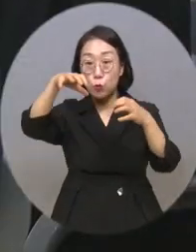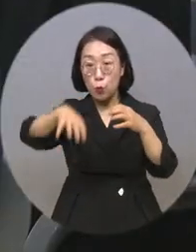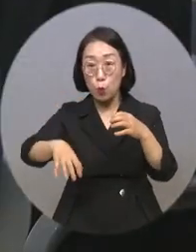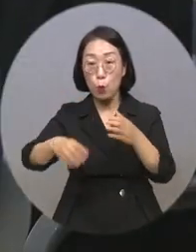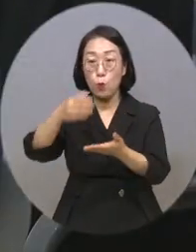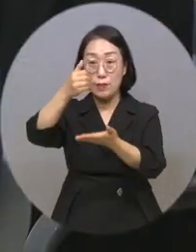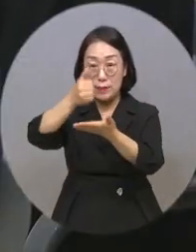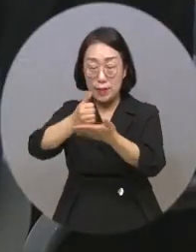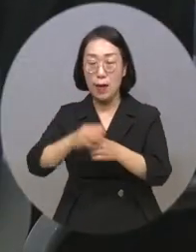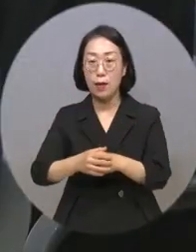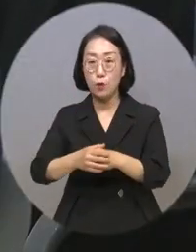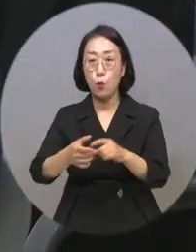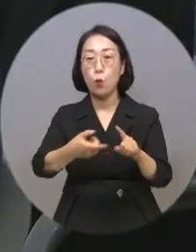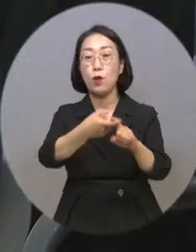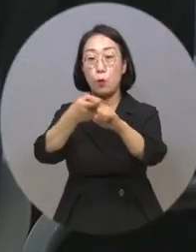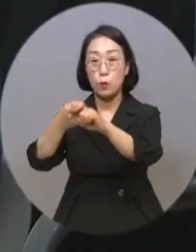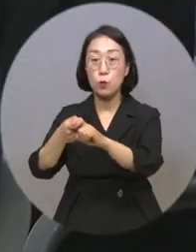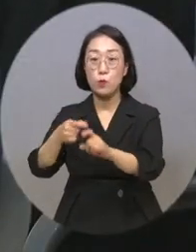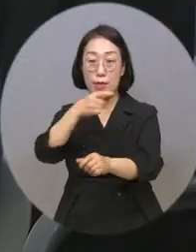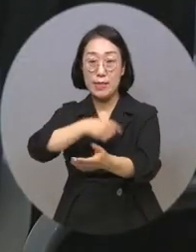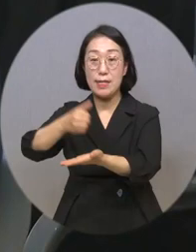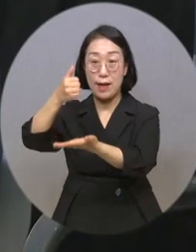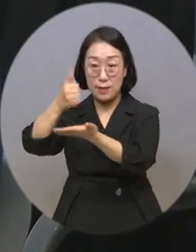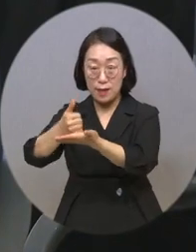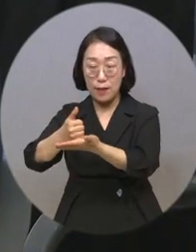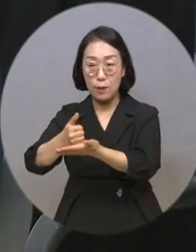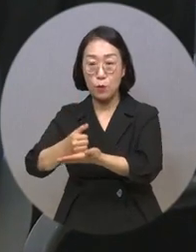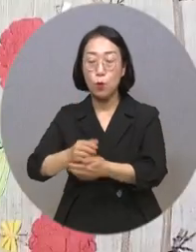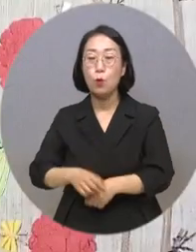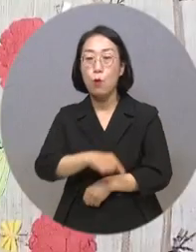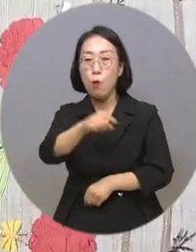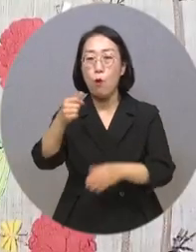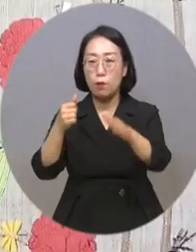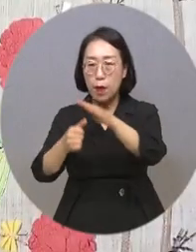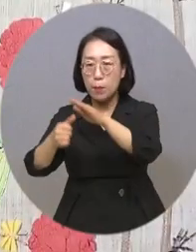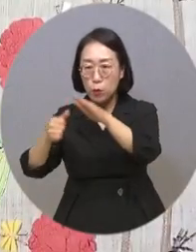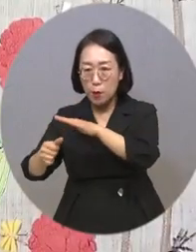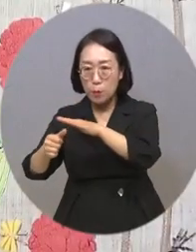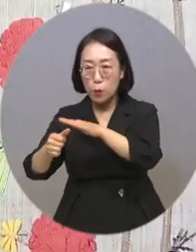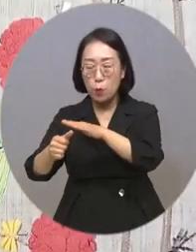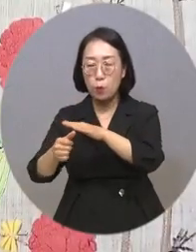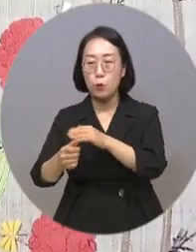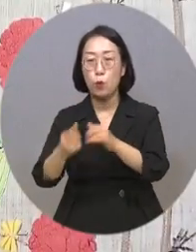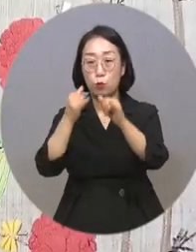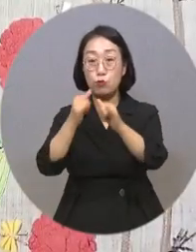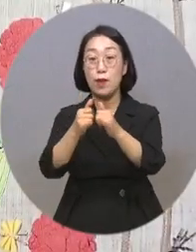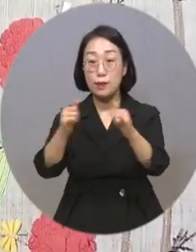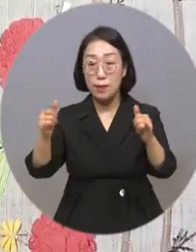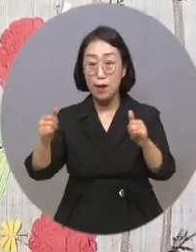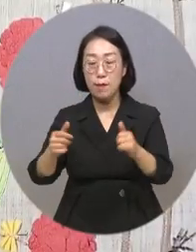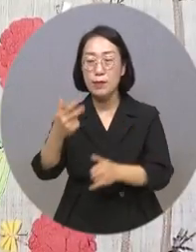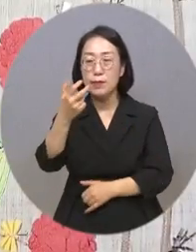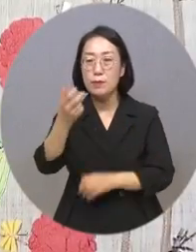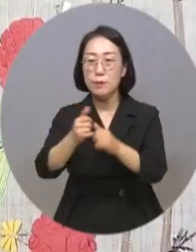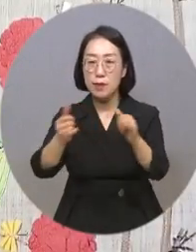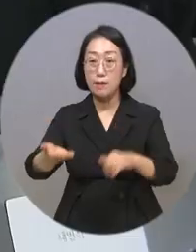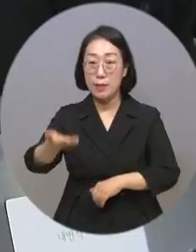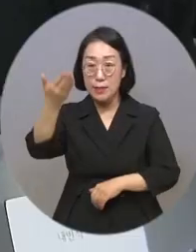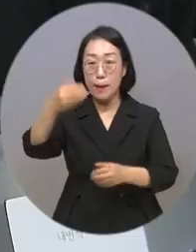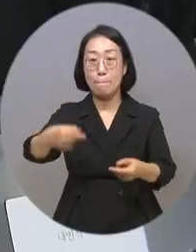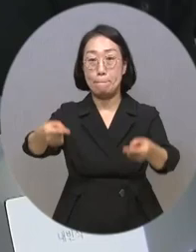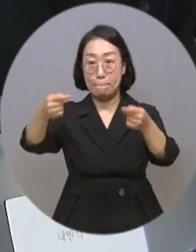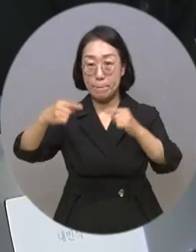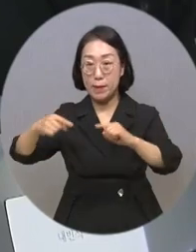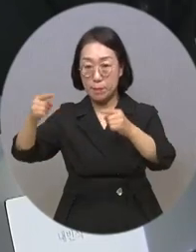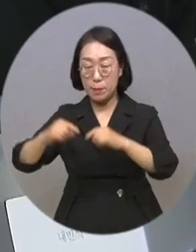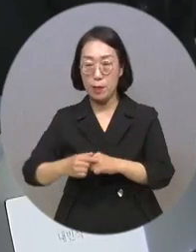전라북도 공예협동조합 이사장, 유관기관 대표 및 수상자 등 70여 명이 참석했으며